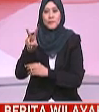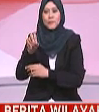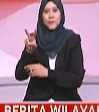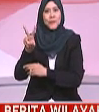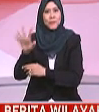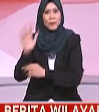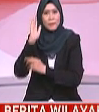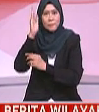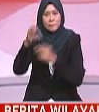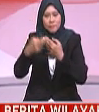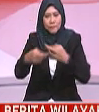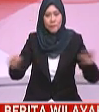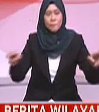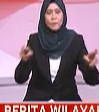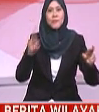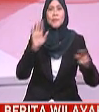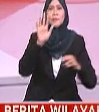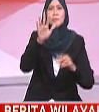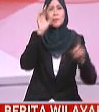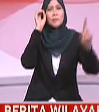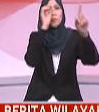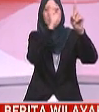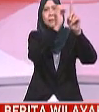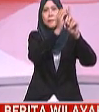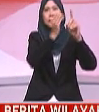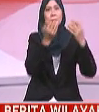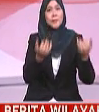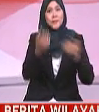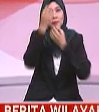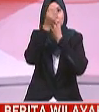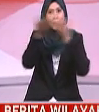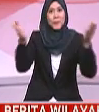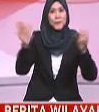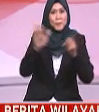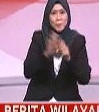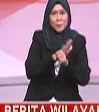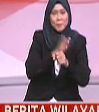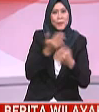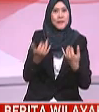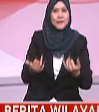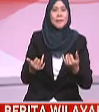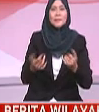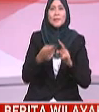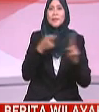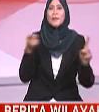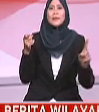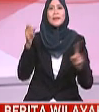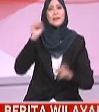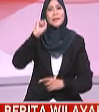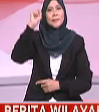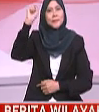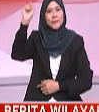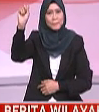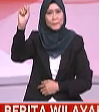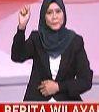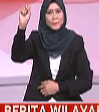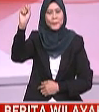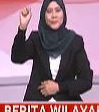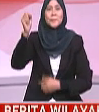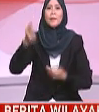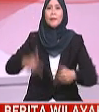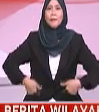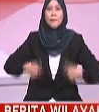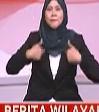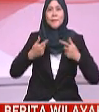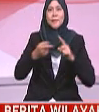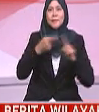2021-2025 dilancarkan dengan 5 objektif utama. Jadi untuk laporan penuh dan perkembangan semasa dari negeri di bawah bayu, langsung